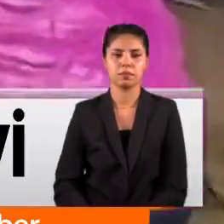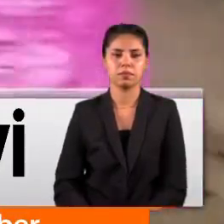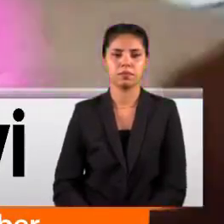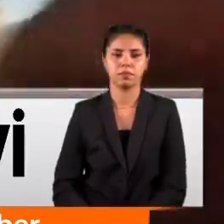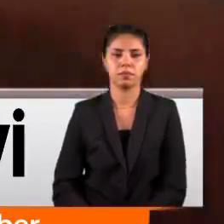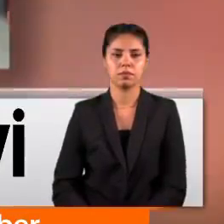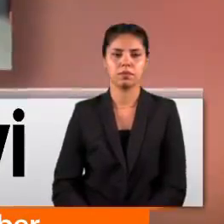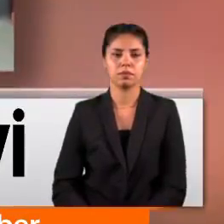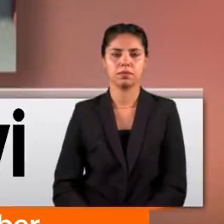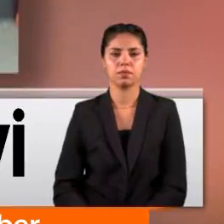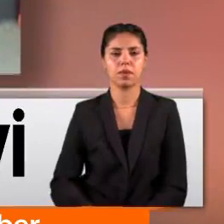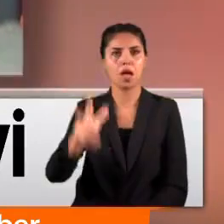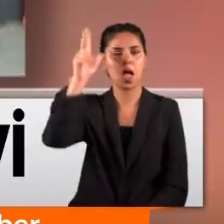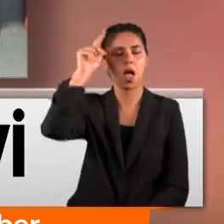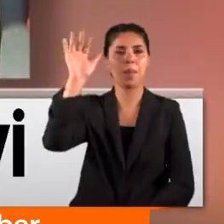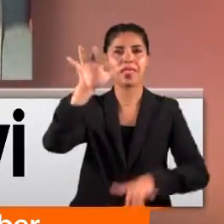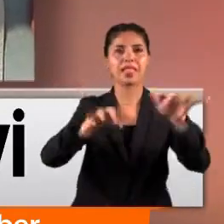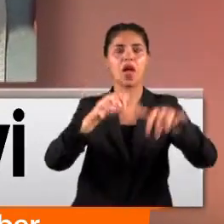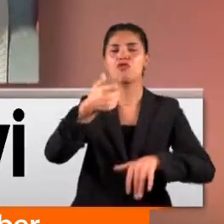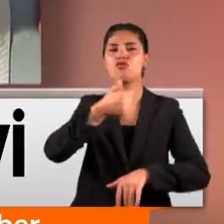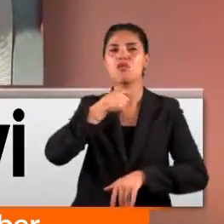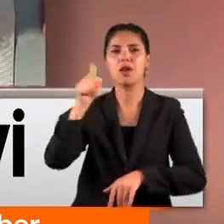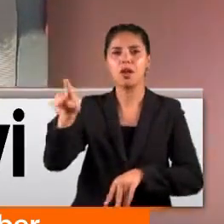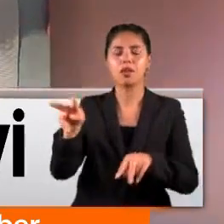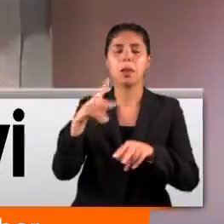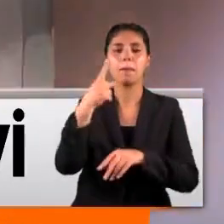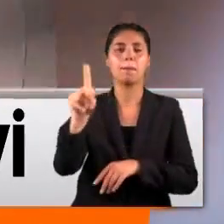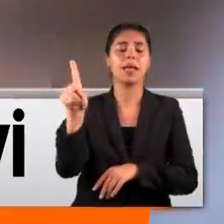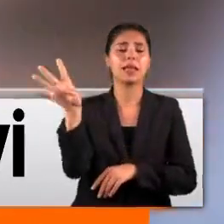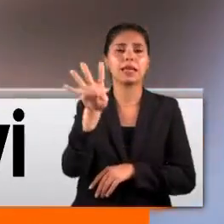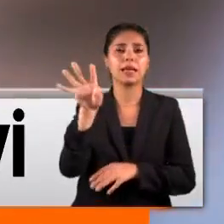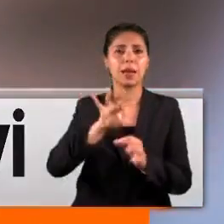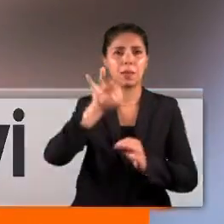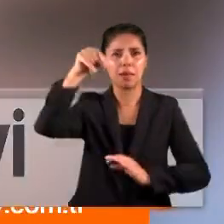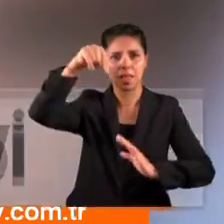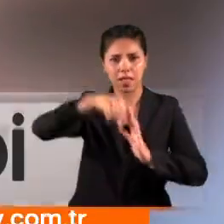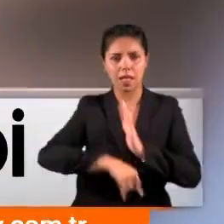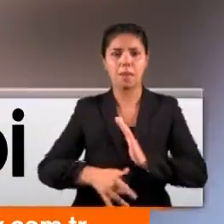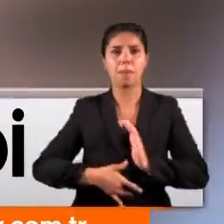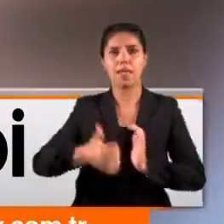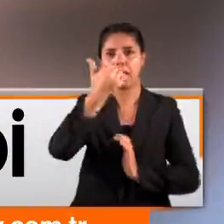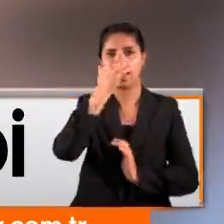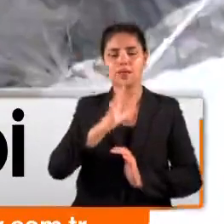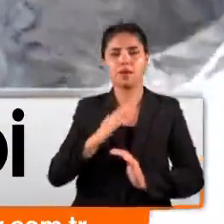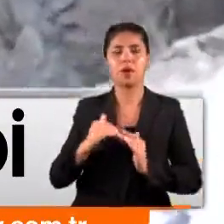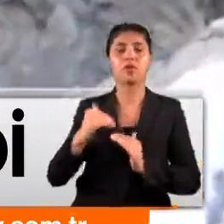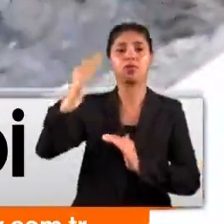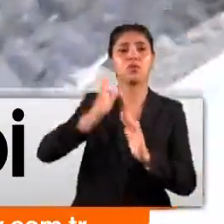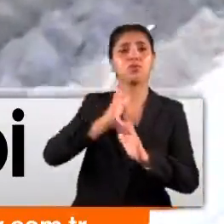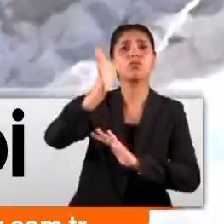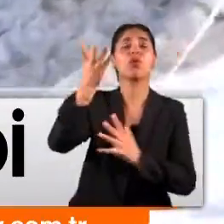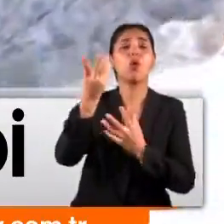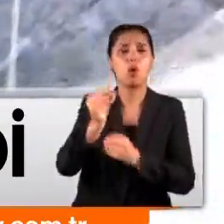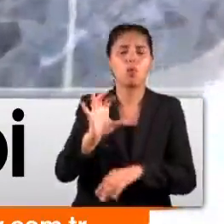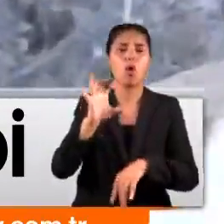fazla insan vardı. Amerikalı dağcı 1040 metre derinlikte mide kanaması geçirdi. Dışarı çıkamayınca doktorlar yanına